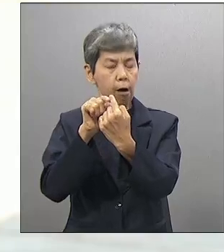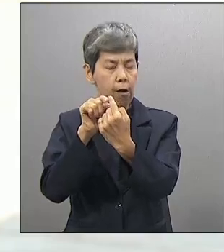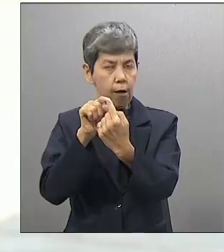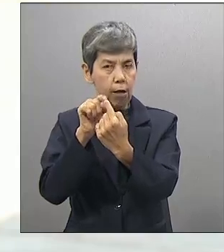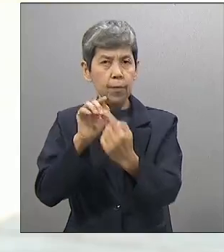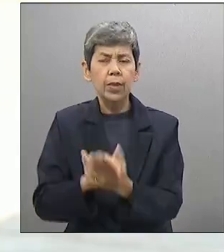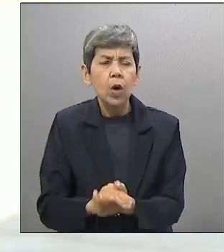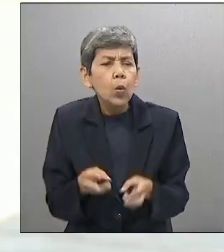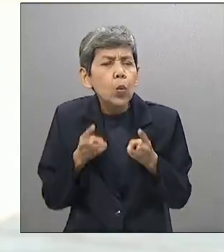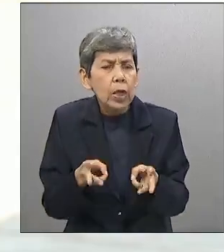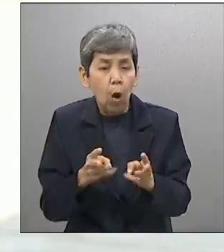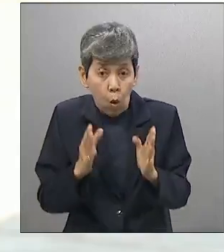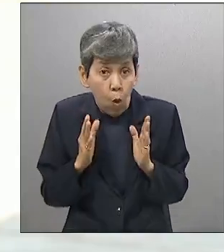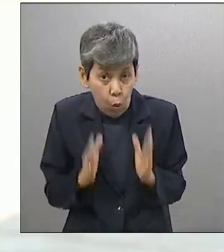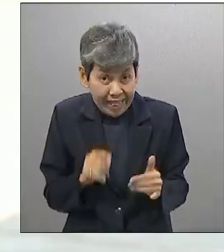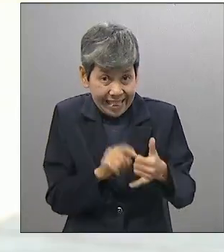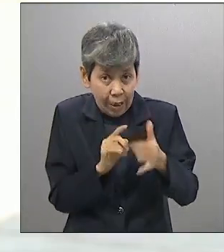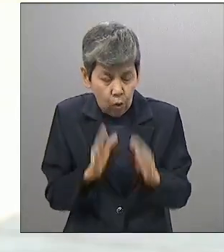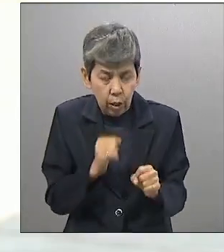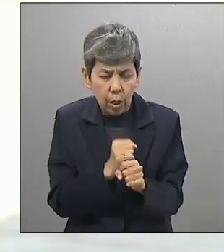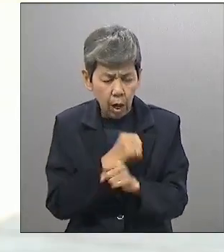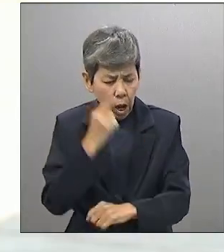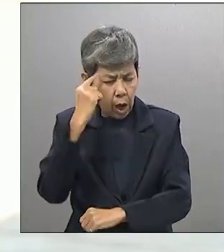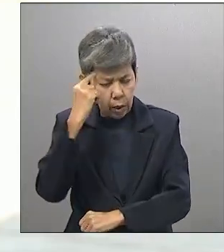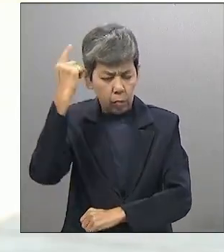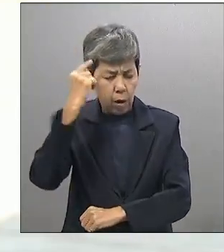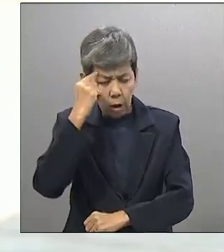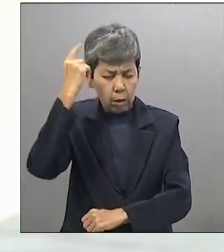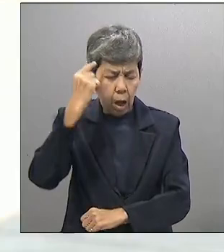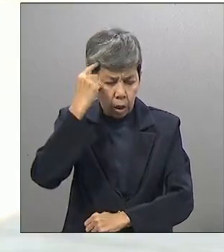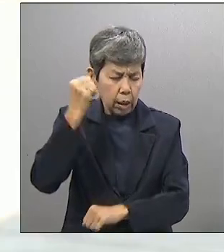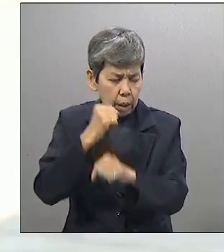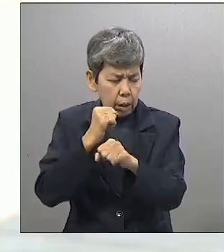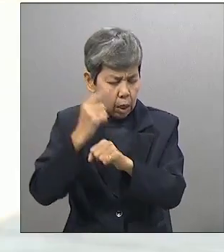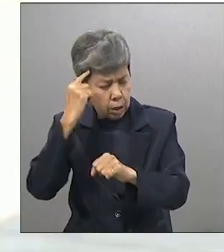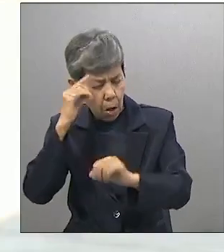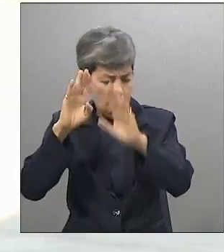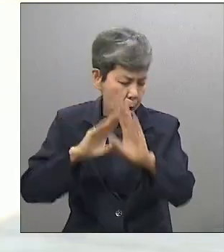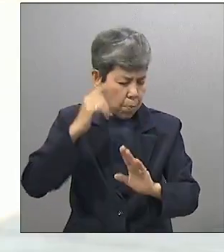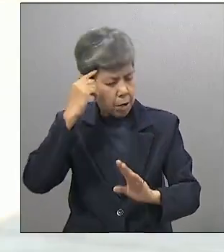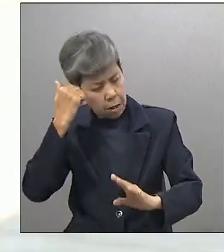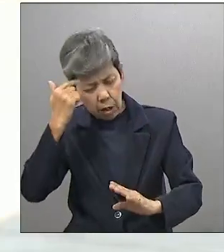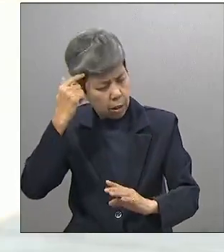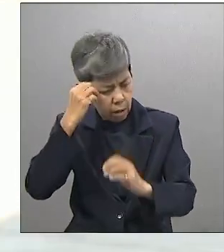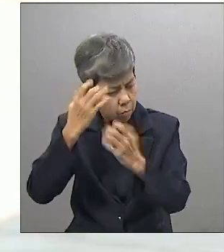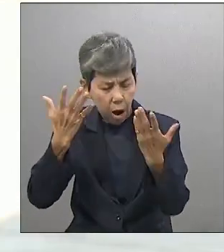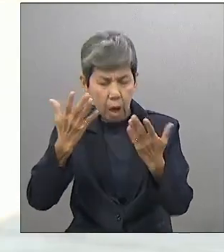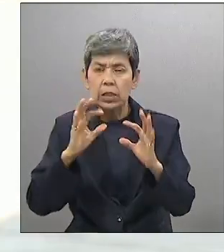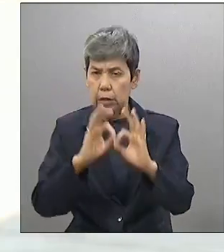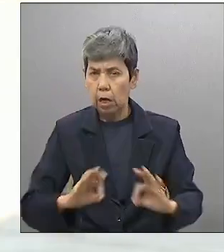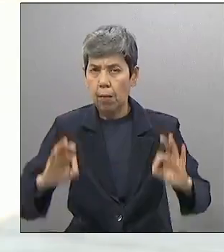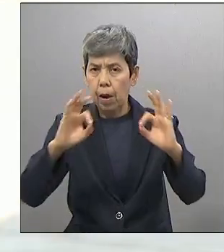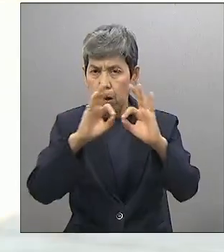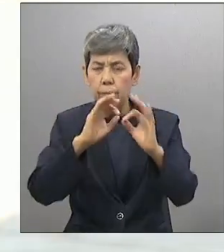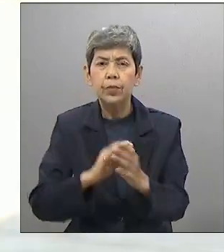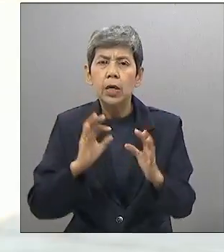คือเรื่วาทำยงไให้มนษยสามารถทจะมคามคิดที่เป็นคามคิดที่ม Creativeความคิดทมีวจาระยานนั่คสสำคัญที่ทำให